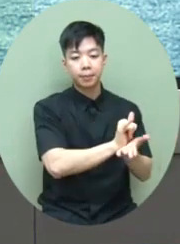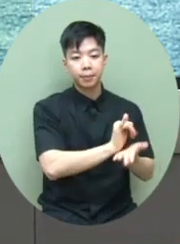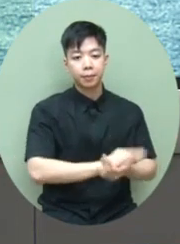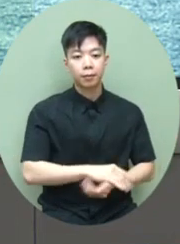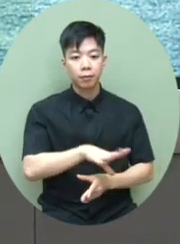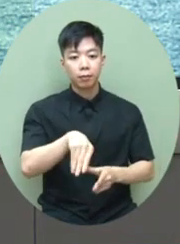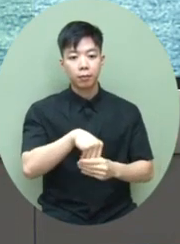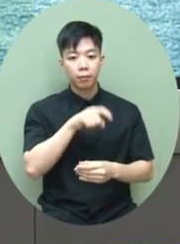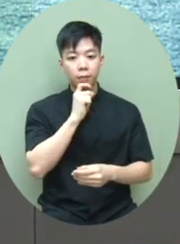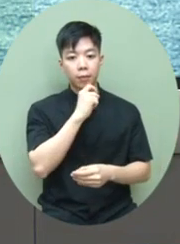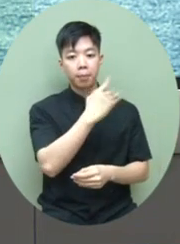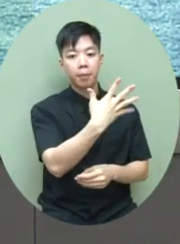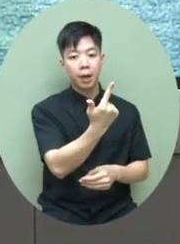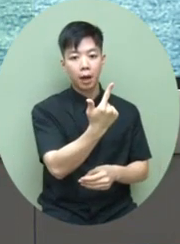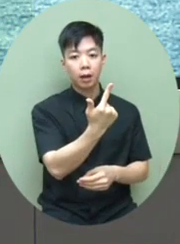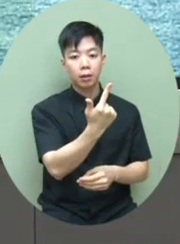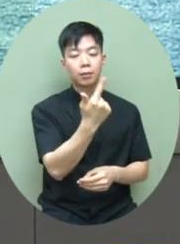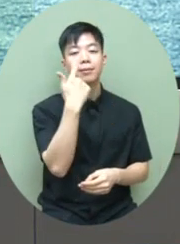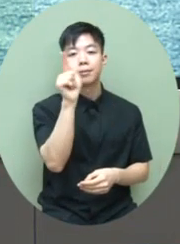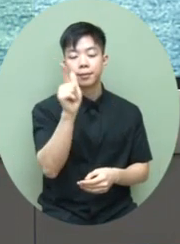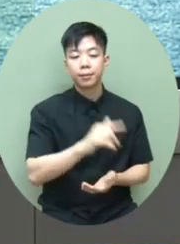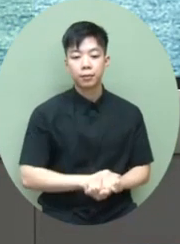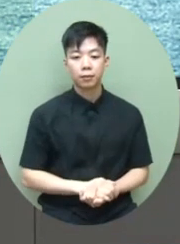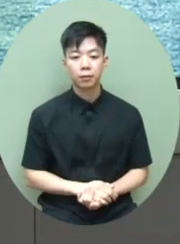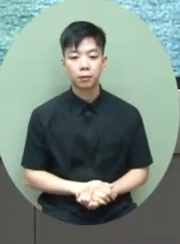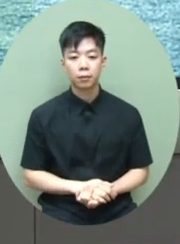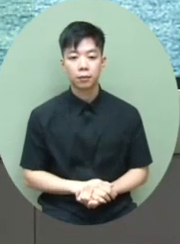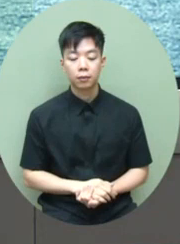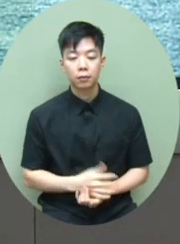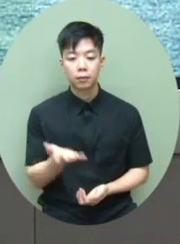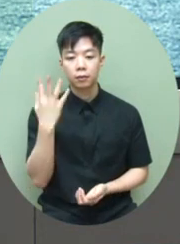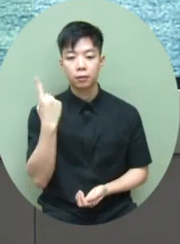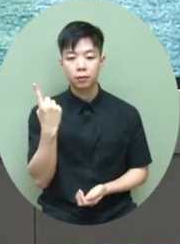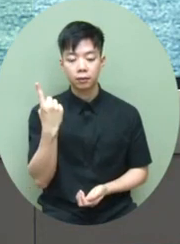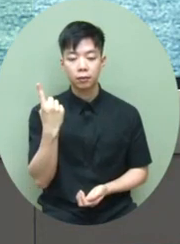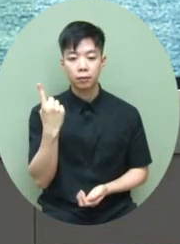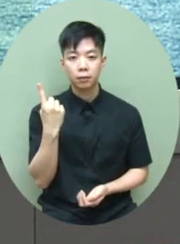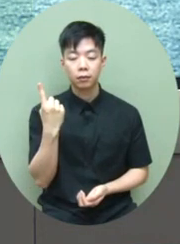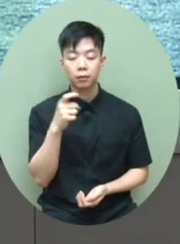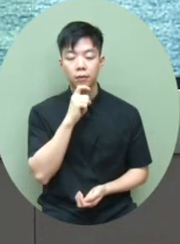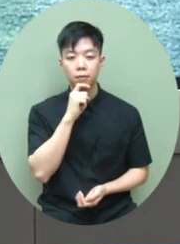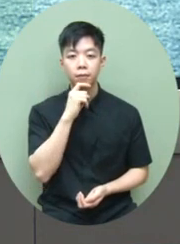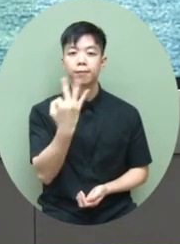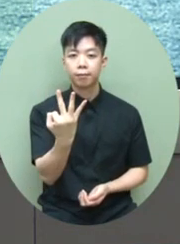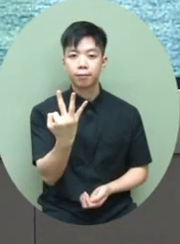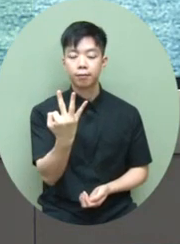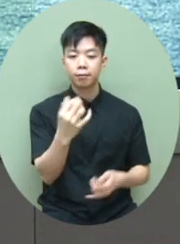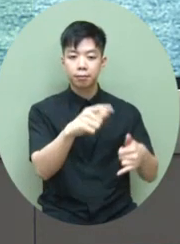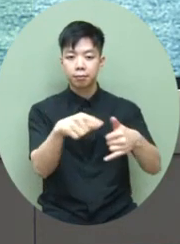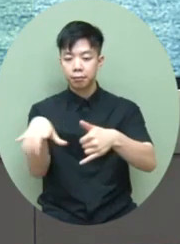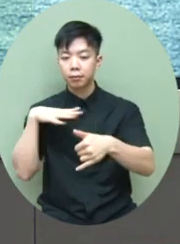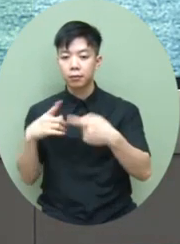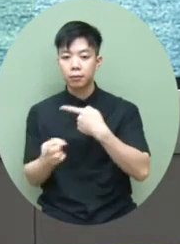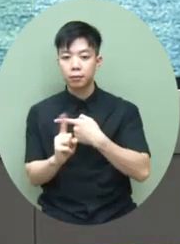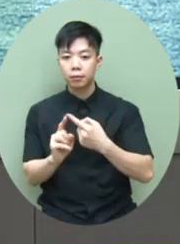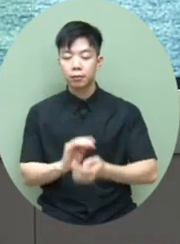當中咧合共有58名咧係新增嘅確診病人。咁琴日咧就呈報咗3名嘅病人咧情況係危